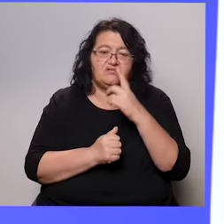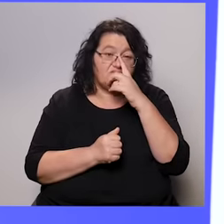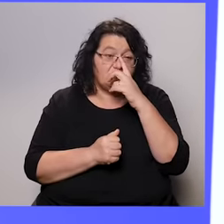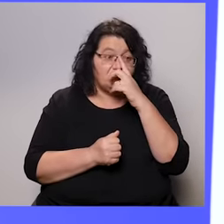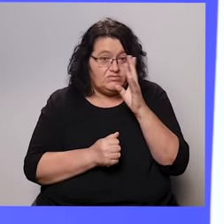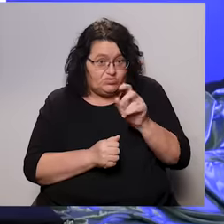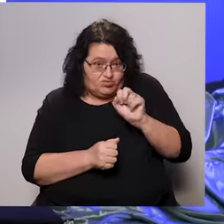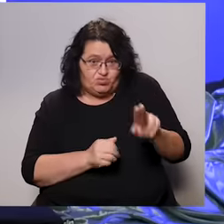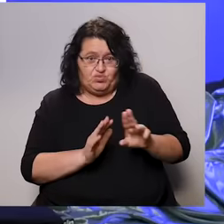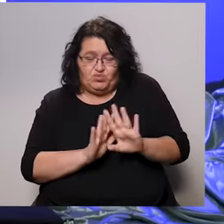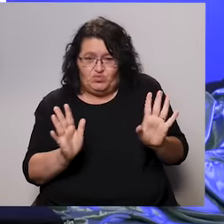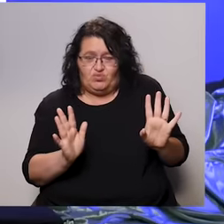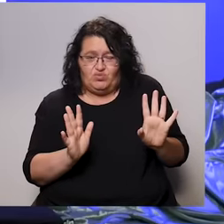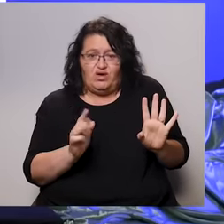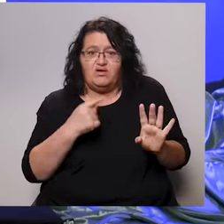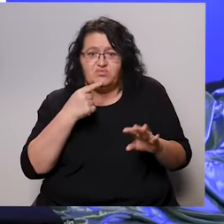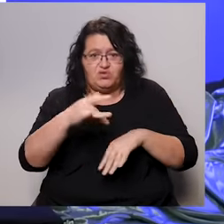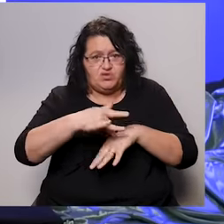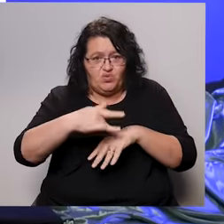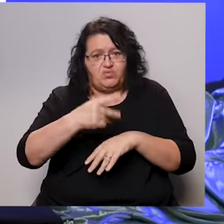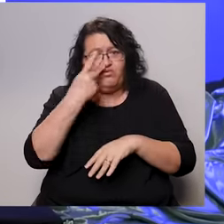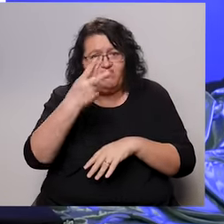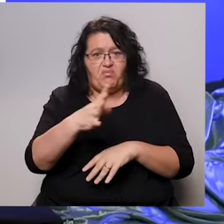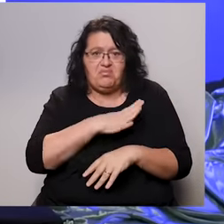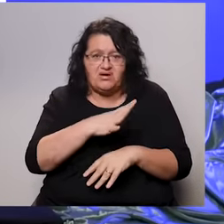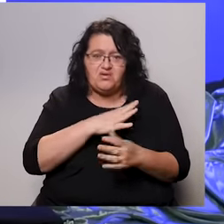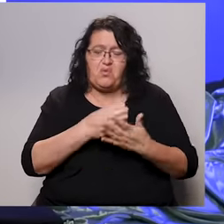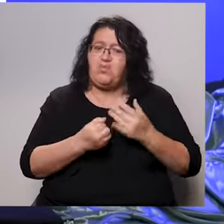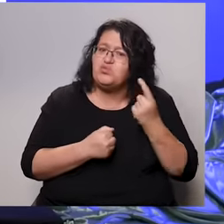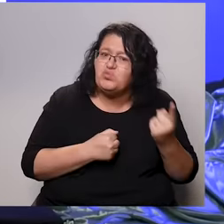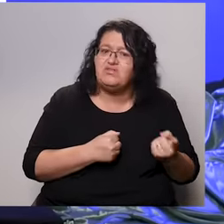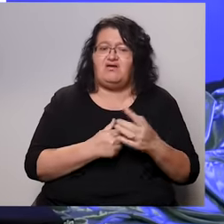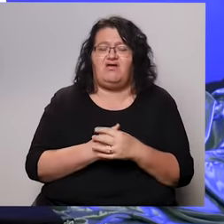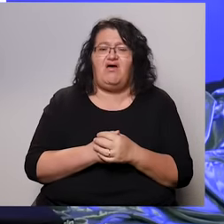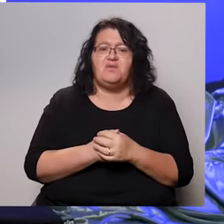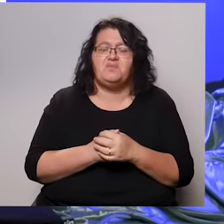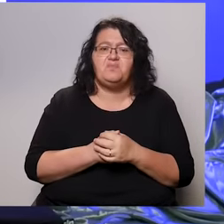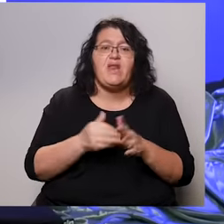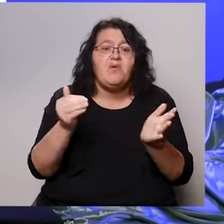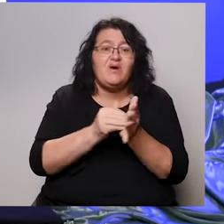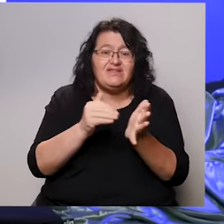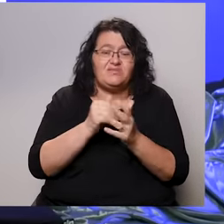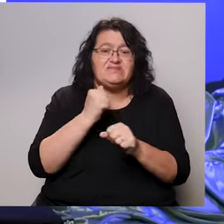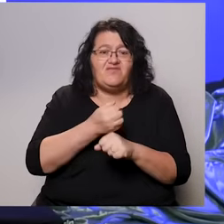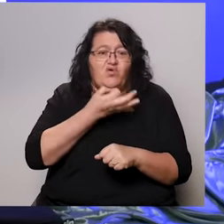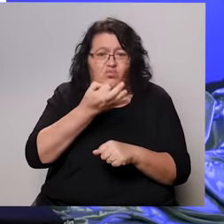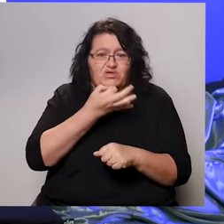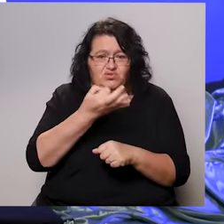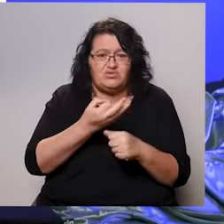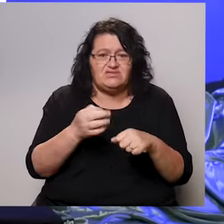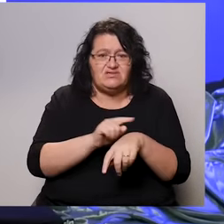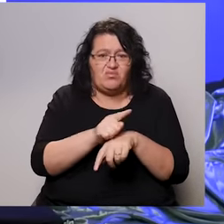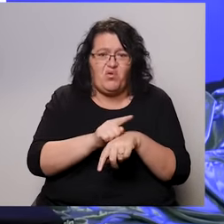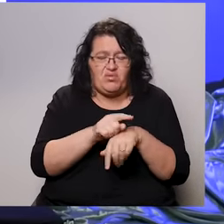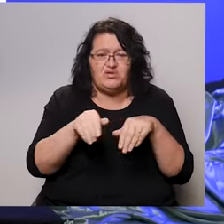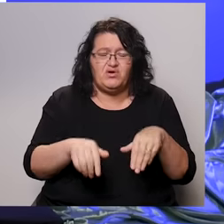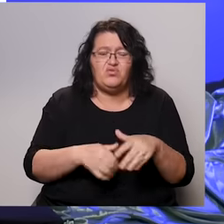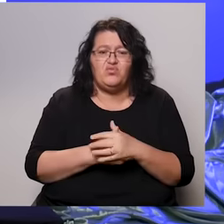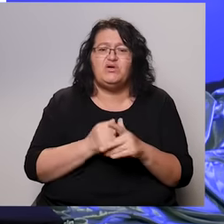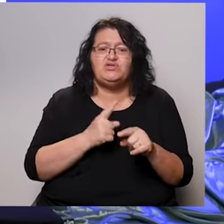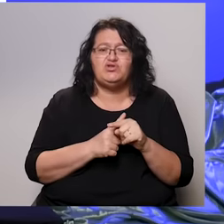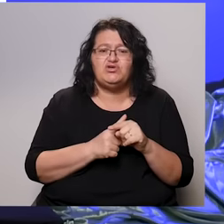Zic, femeie, nu. Tu ne-au zis ce a zis doctorul, că e riscant pentru tine. Acum trebuie să fac și o mărturisire cu ocazia asta.